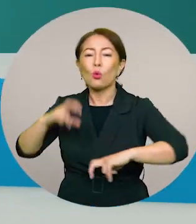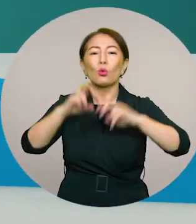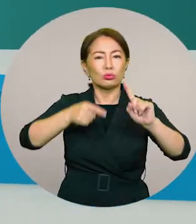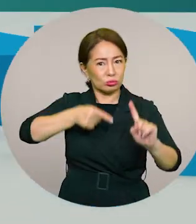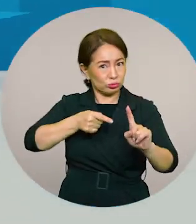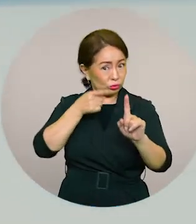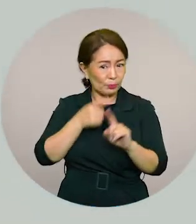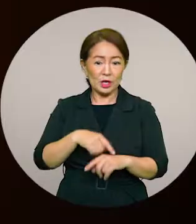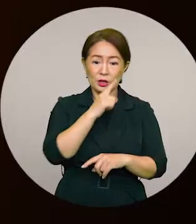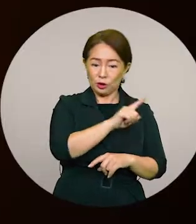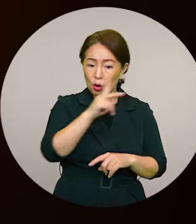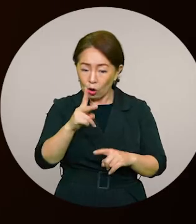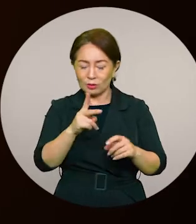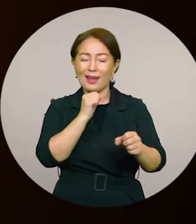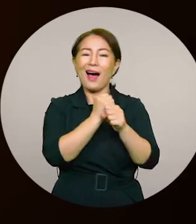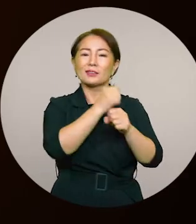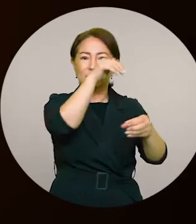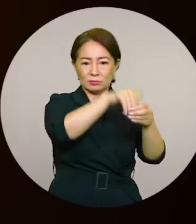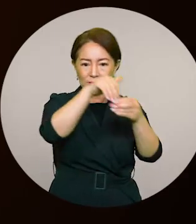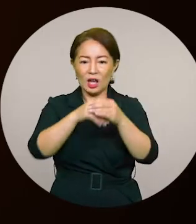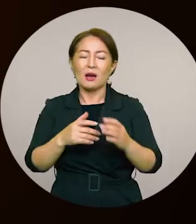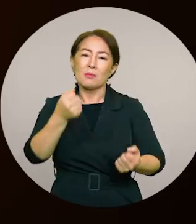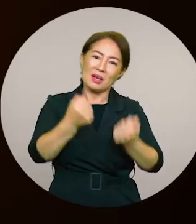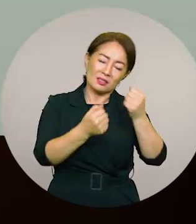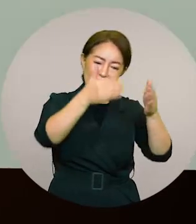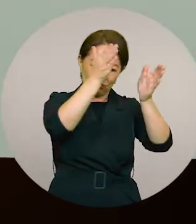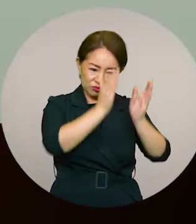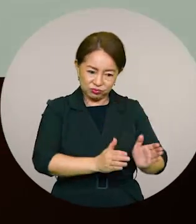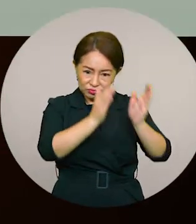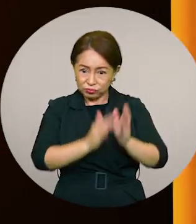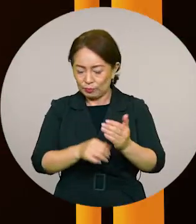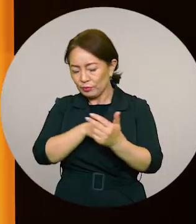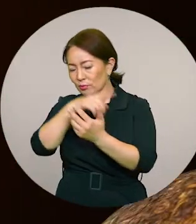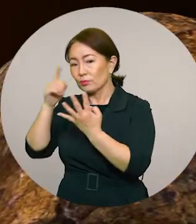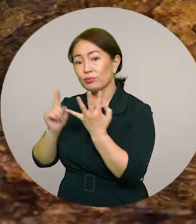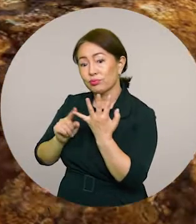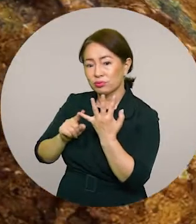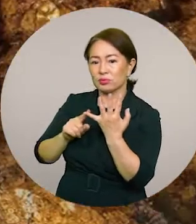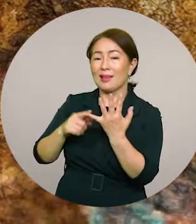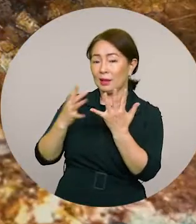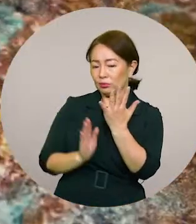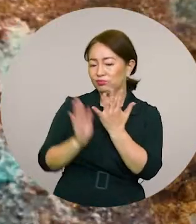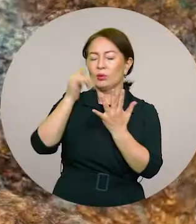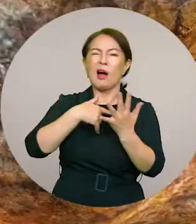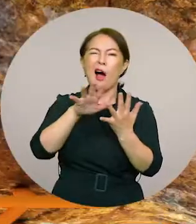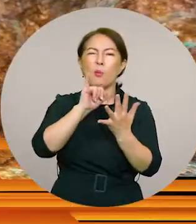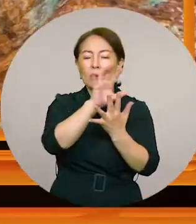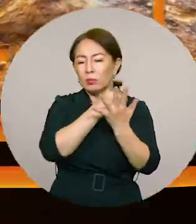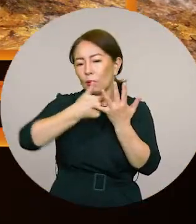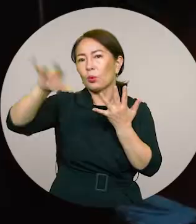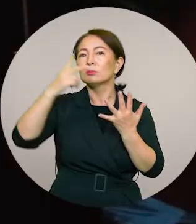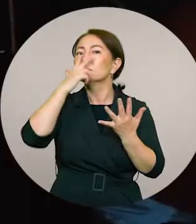1 болон 2 дугаар бусаа амаар ажиллаж, техник хэрэгслийг тээвэрлэж, 5 дугаар бусаа амаар гүний уурхайн бохир агаарыг гадагшлуулж байна.